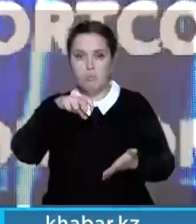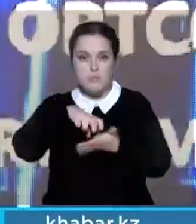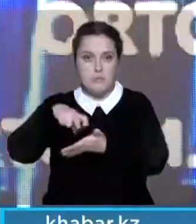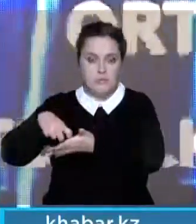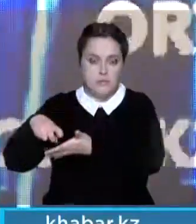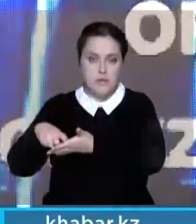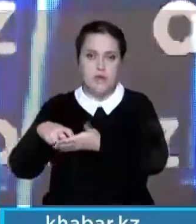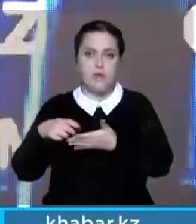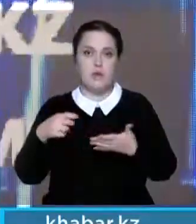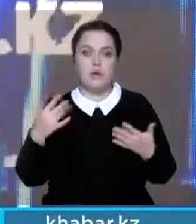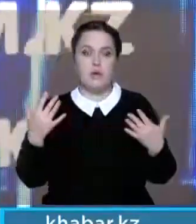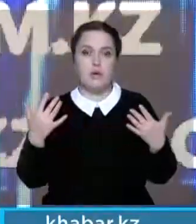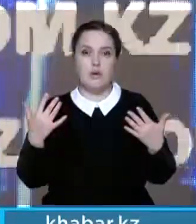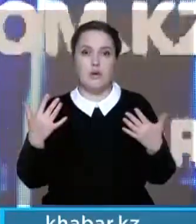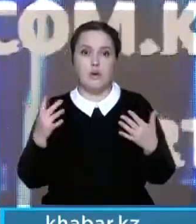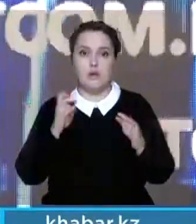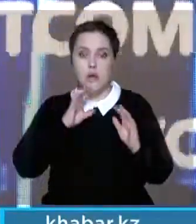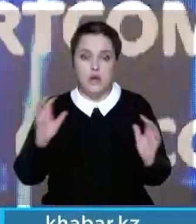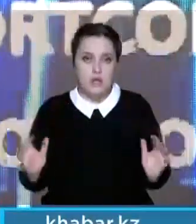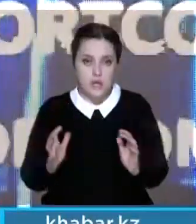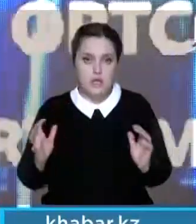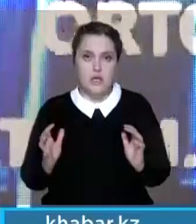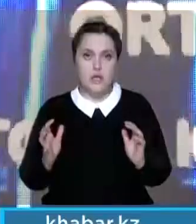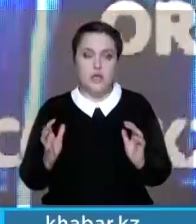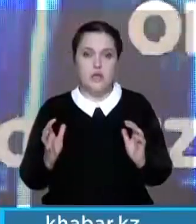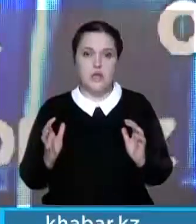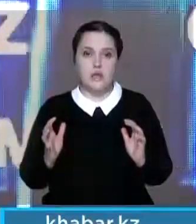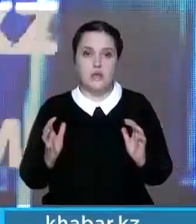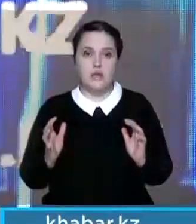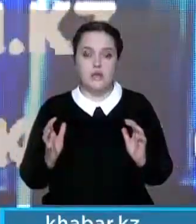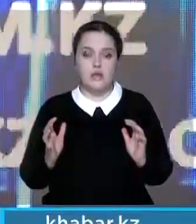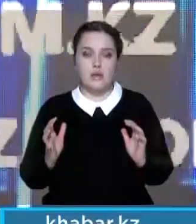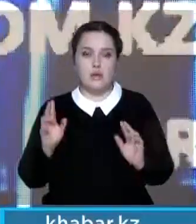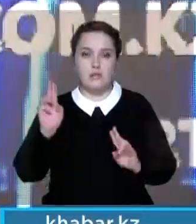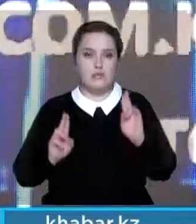определены на хранение в строгом соответствии с инструкцией.